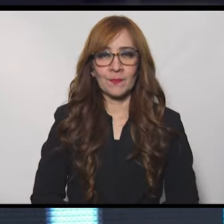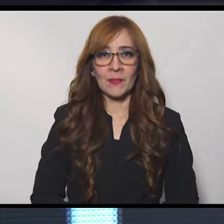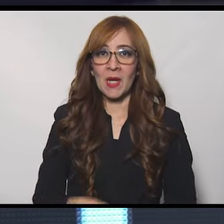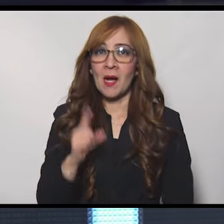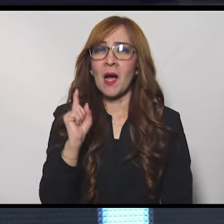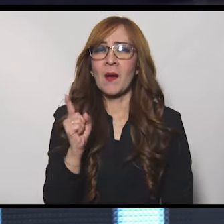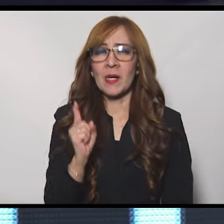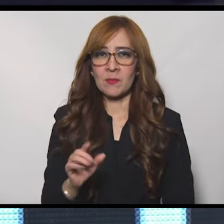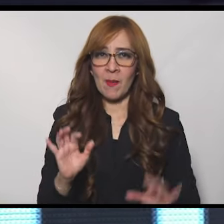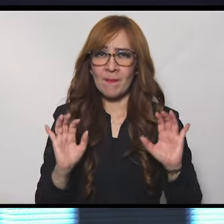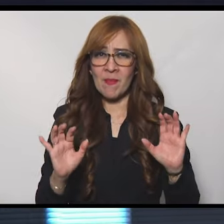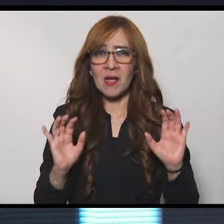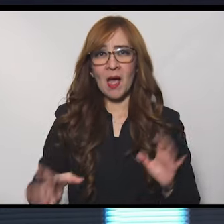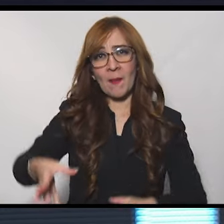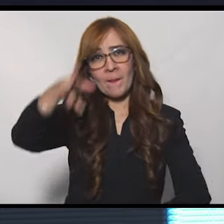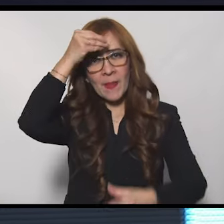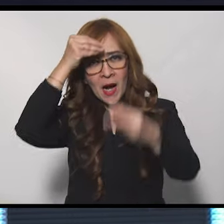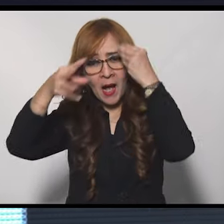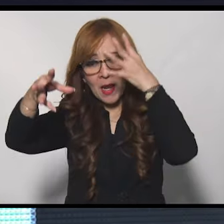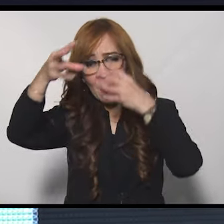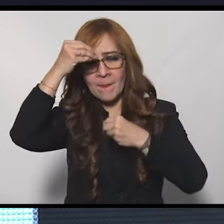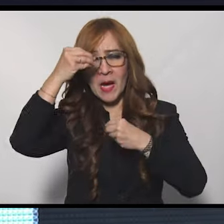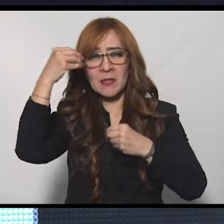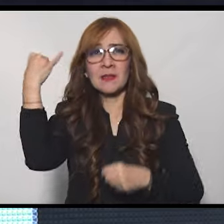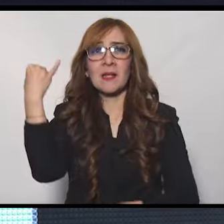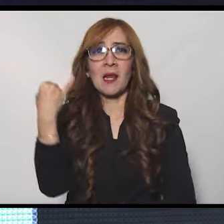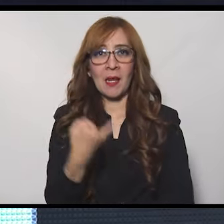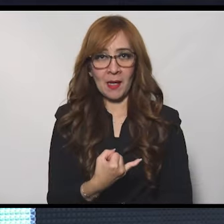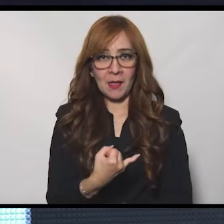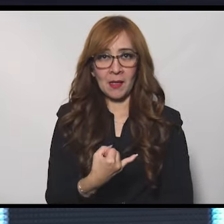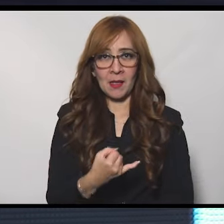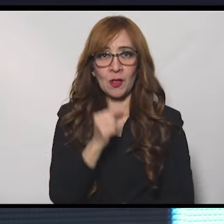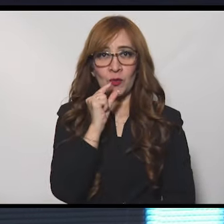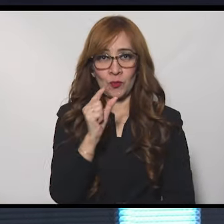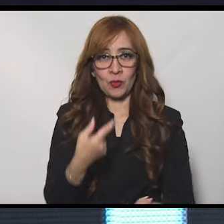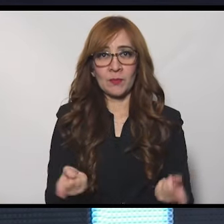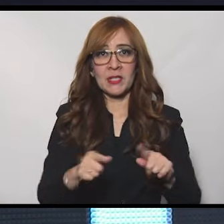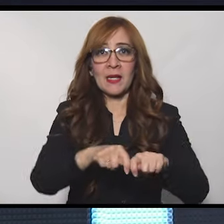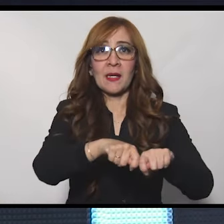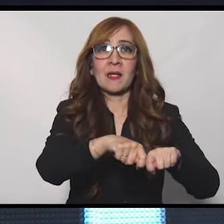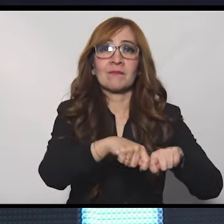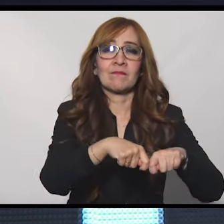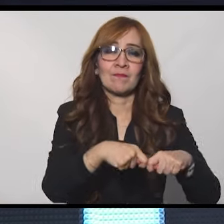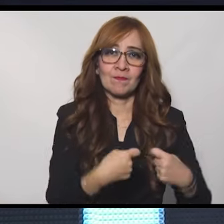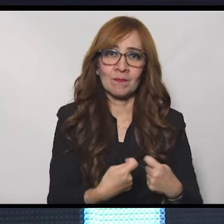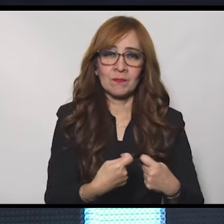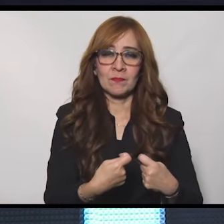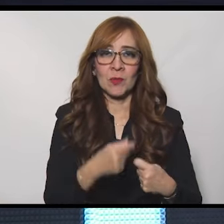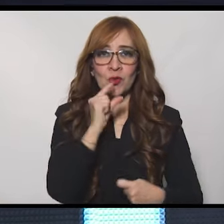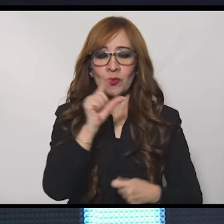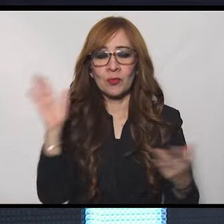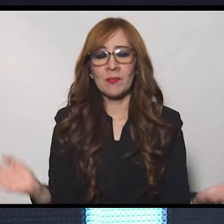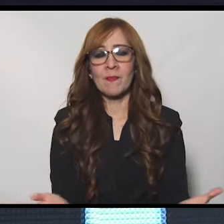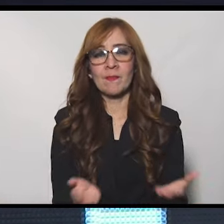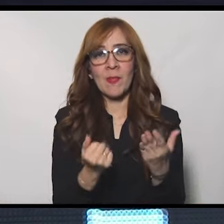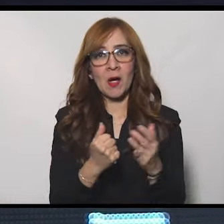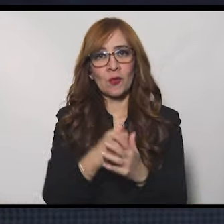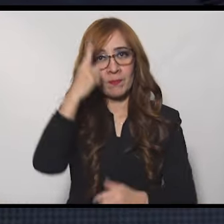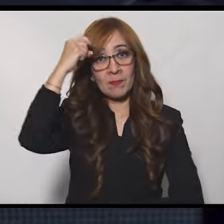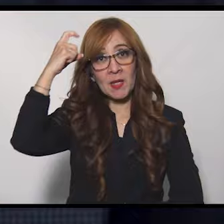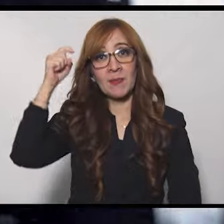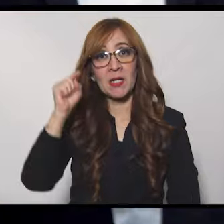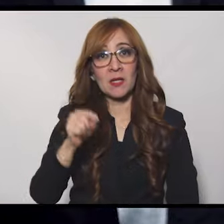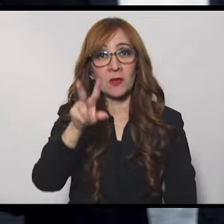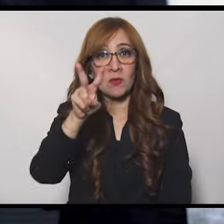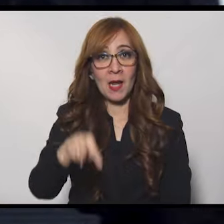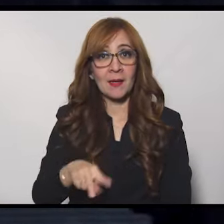Because of a lot of bad experience, we become too broken to chase that dream again. But